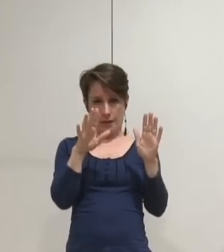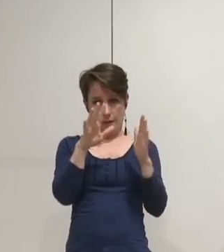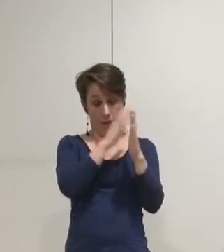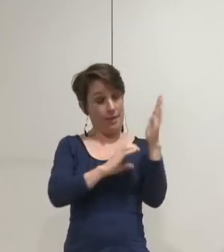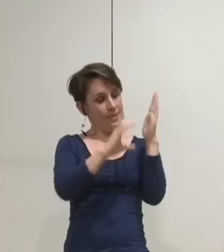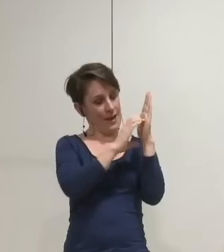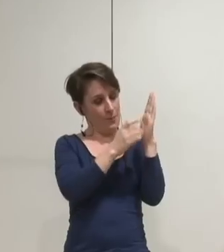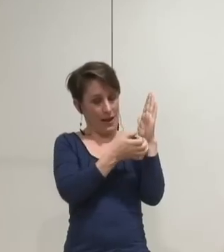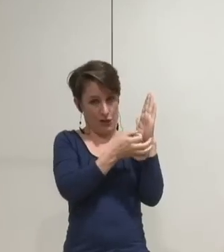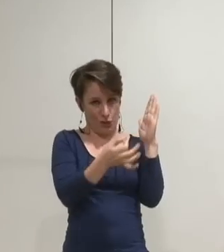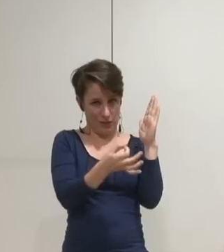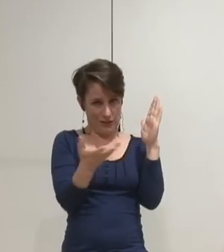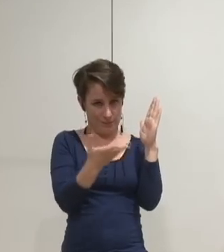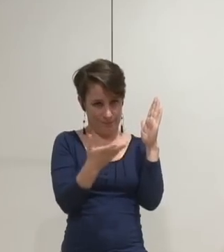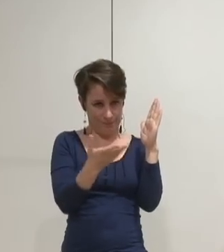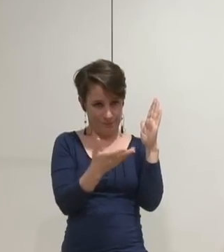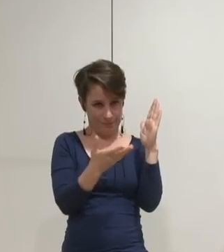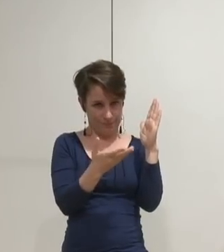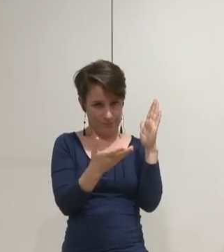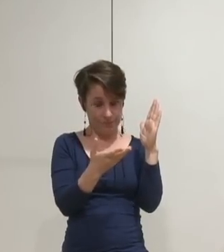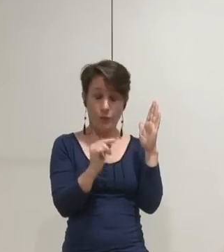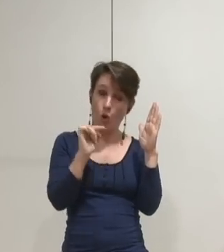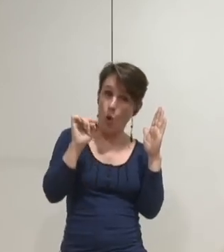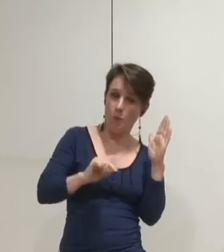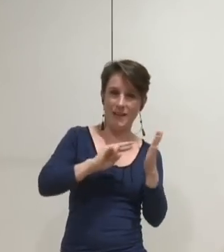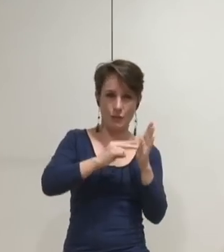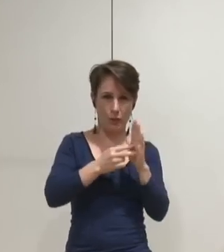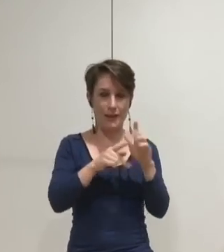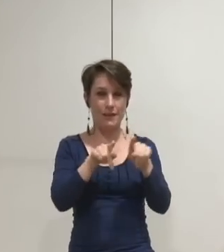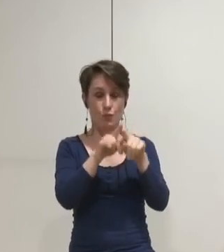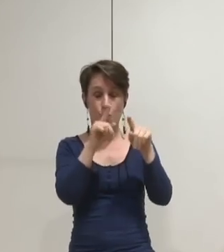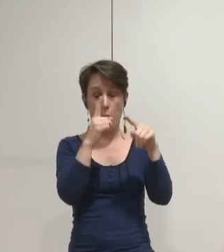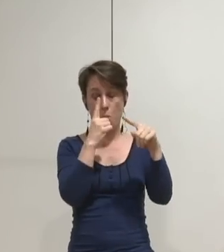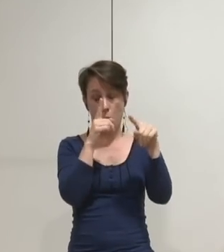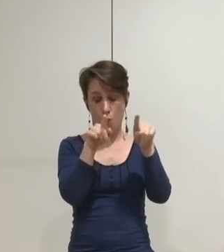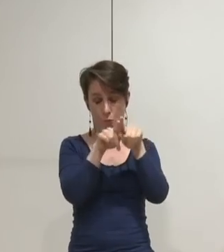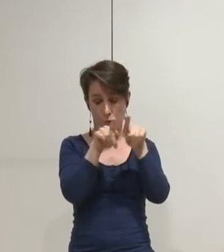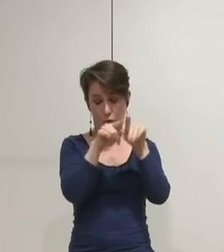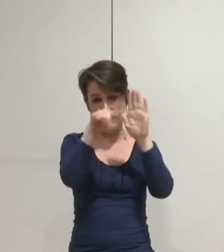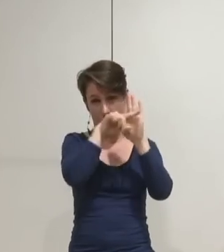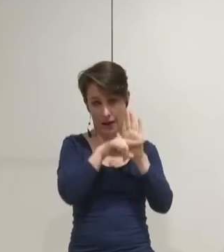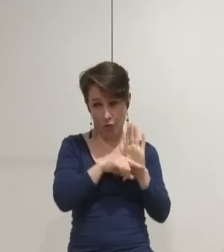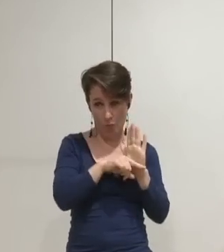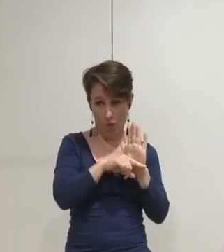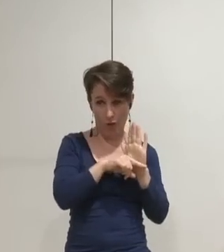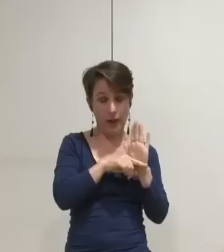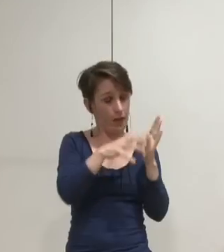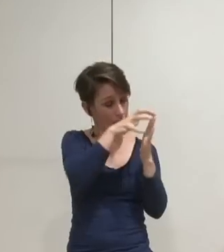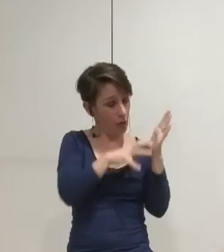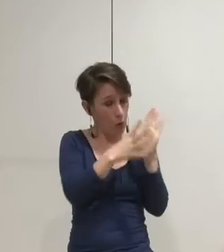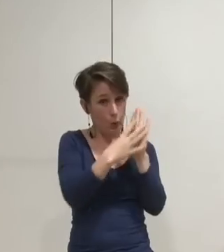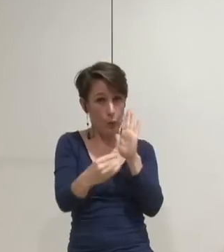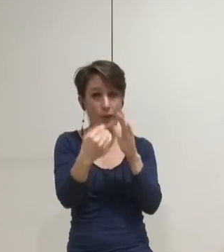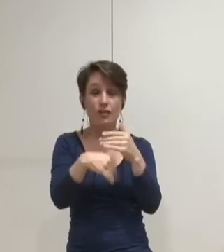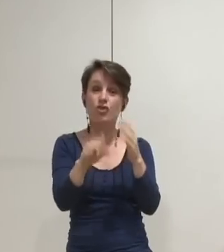euh les dispositions relatives aux obligations en matière technique et réglementaire lié à ces événements sont mises à charge des organisateurs et sont stipulé dans une notice technique